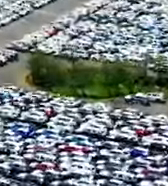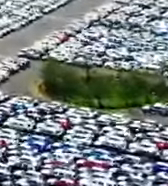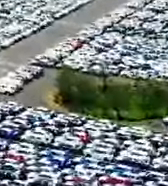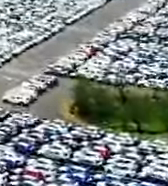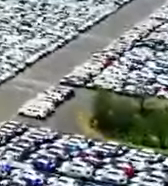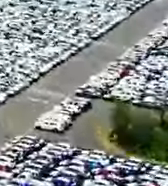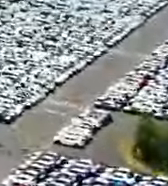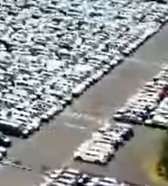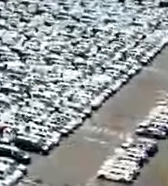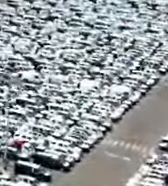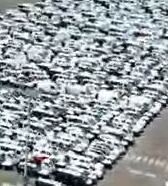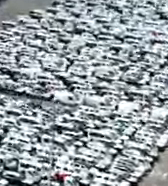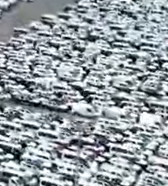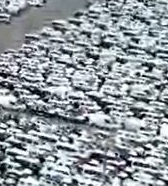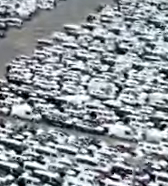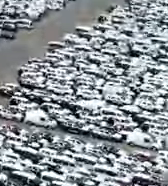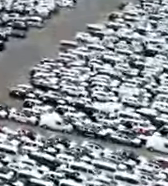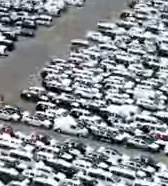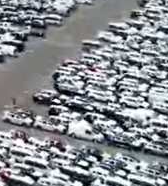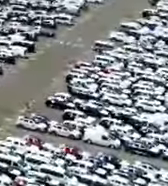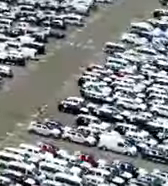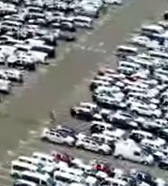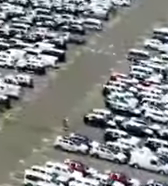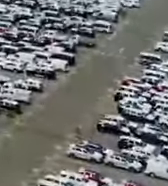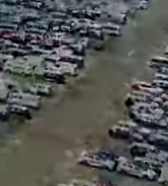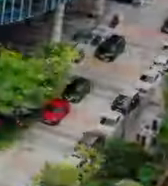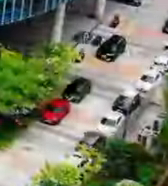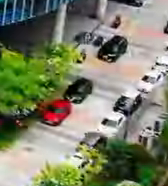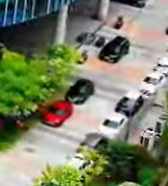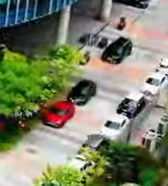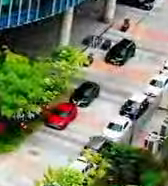울산입니다. 6.8%.